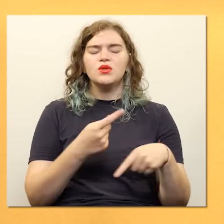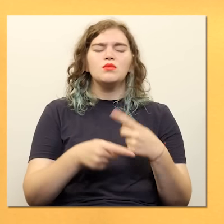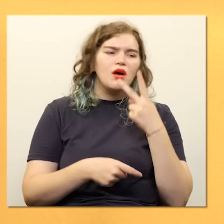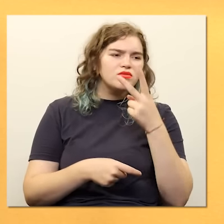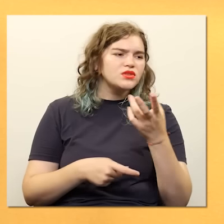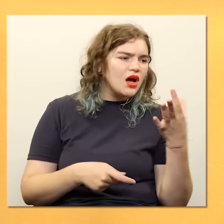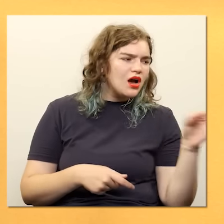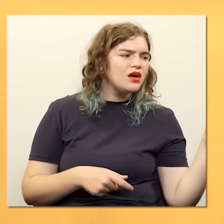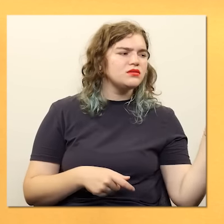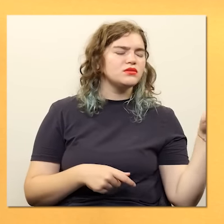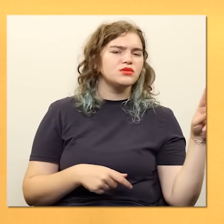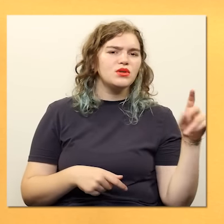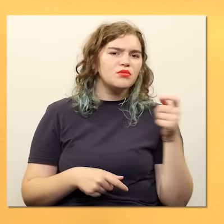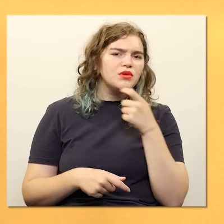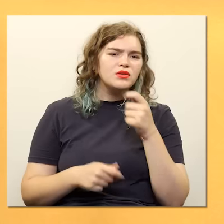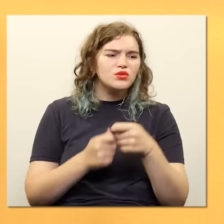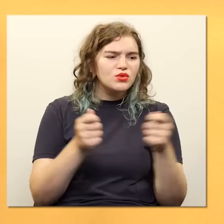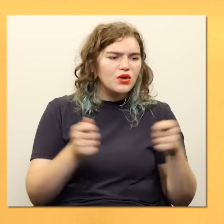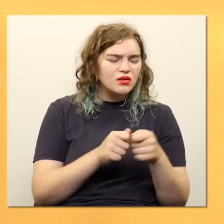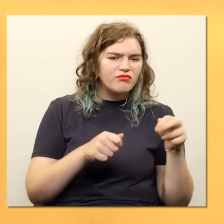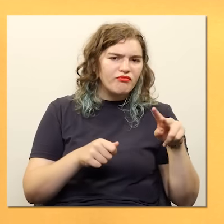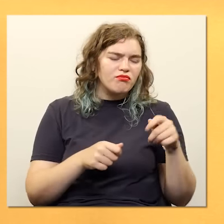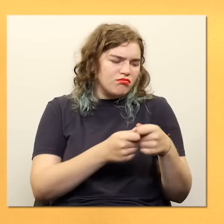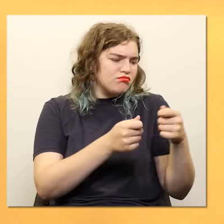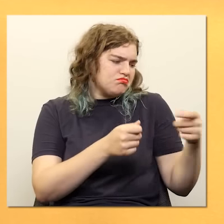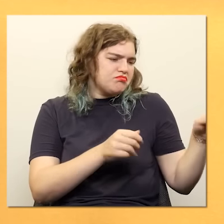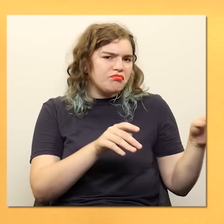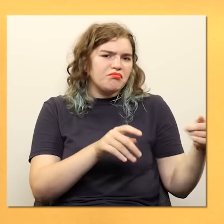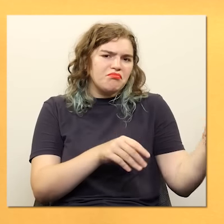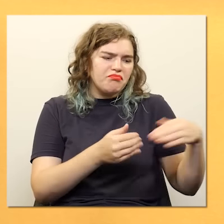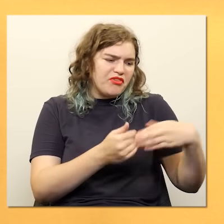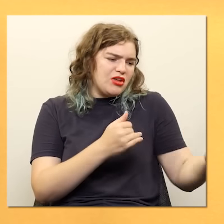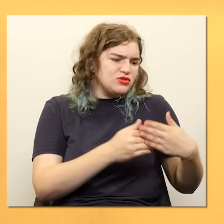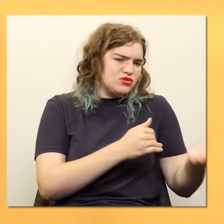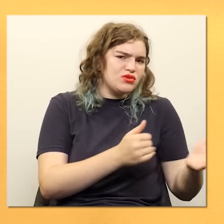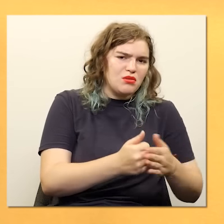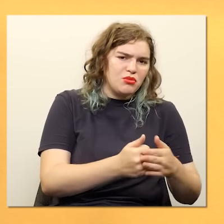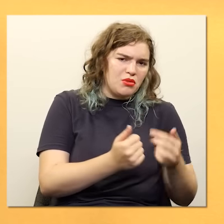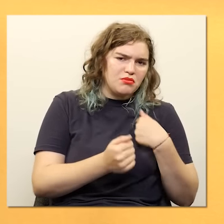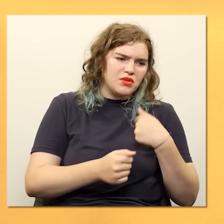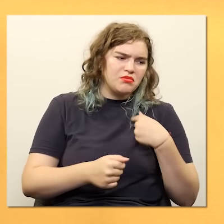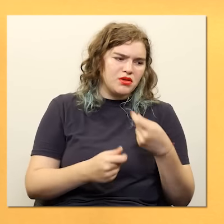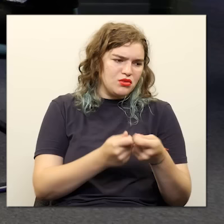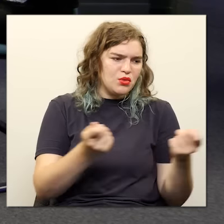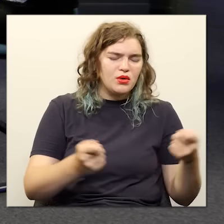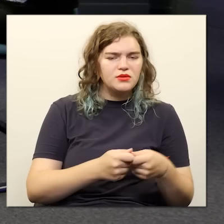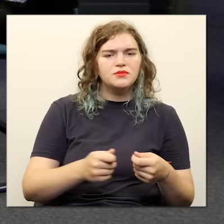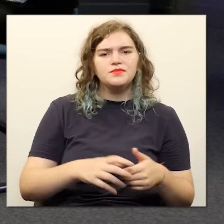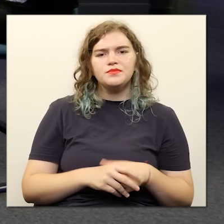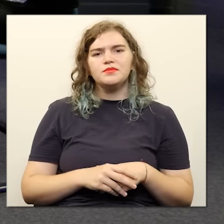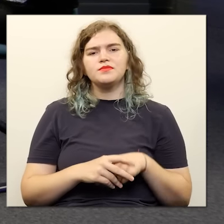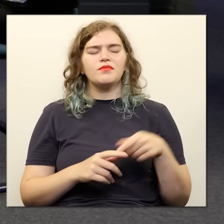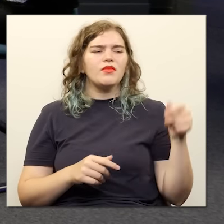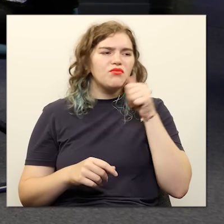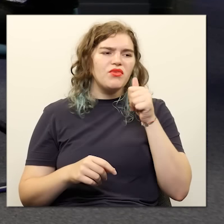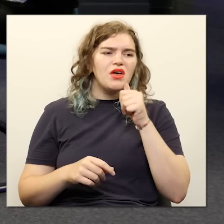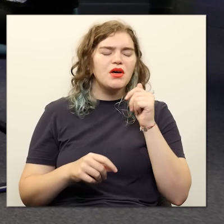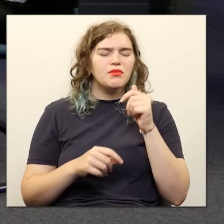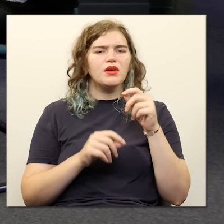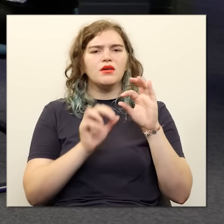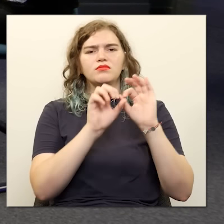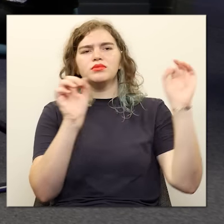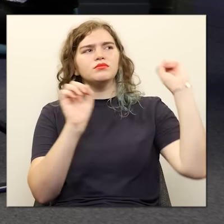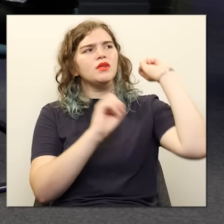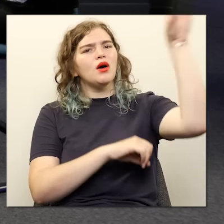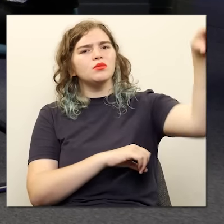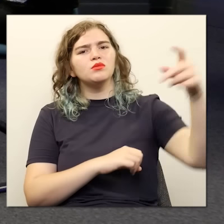După aia am văzut-o pe altă soră bătrână. Toate astea erau vecine cu mine acolo, în localitatea unde am stat. Asta au venit și au pus pe